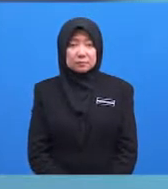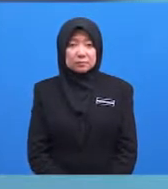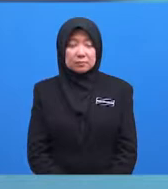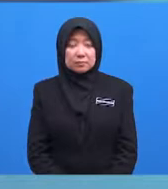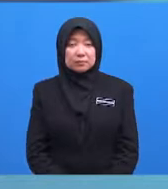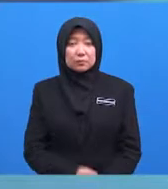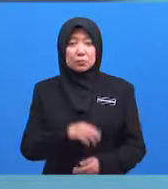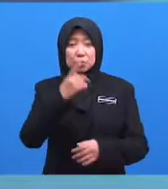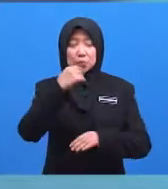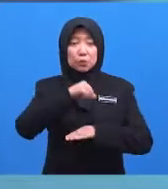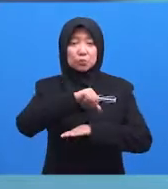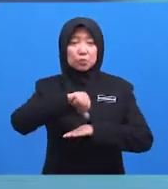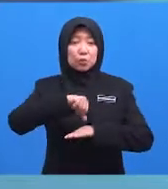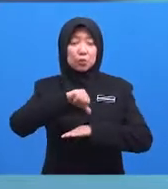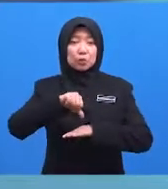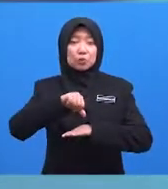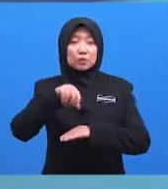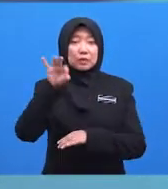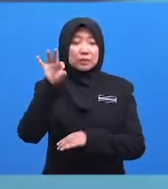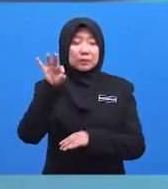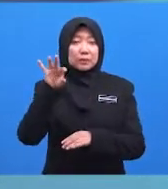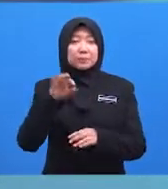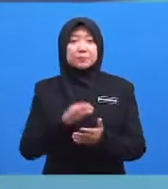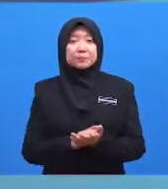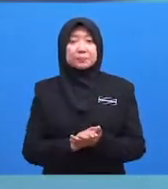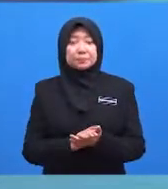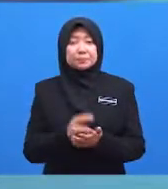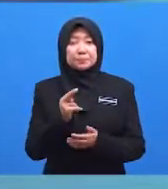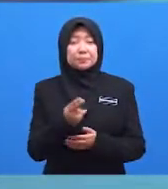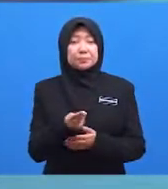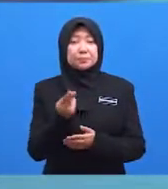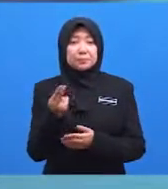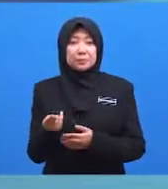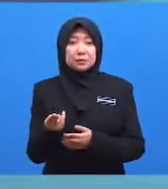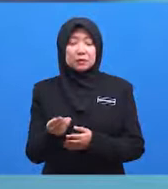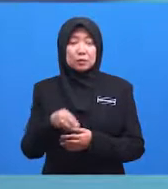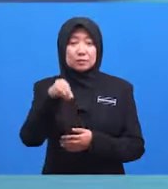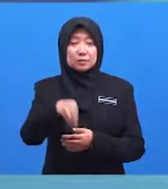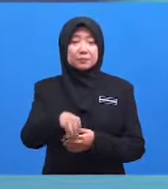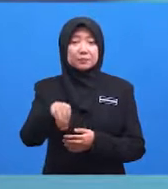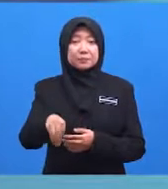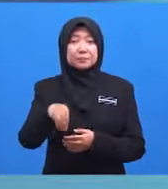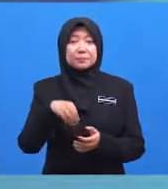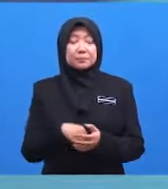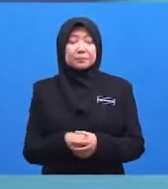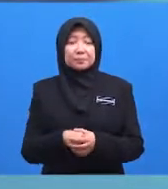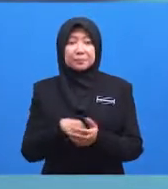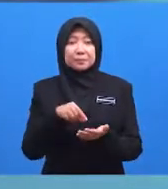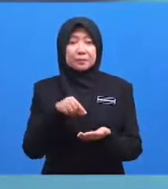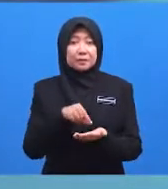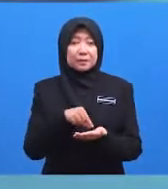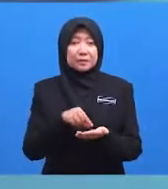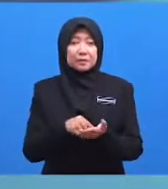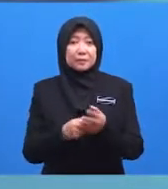Sos lada hitam merupakan bahan pencicah bagi ayam panggang madu.